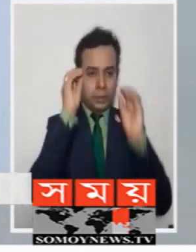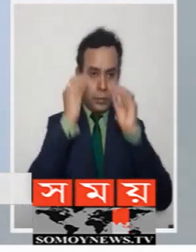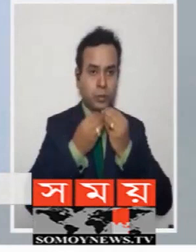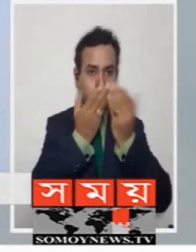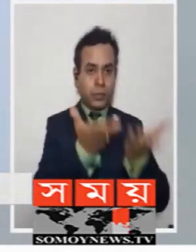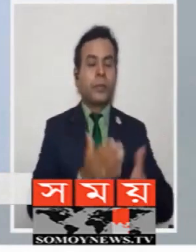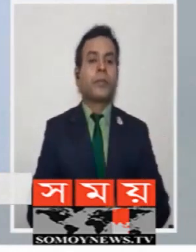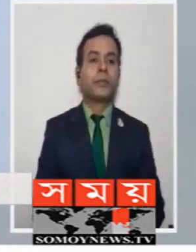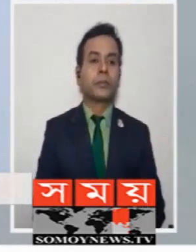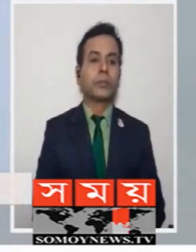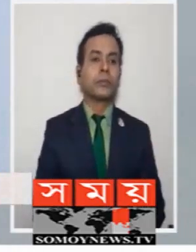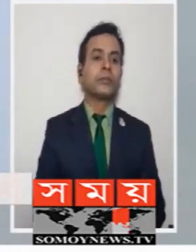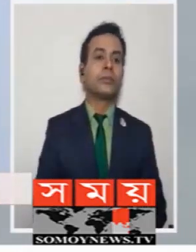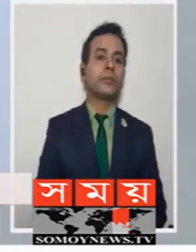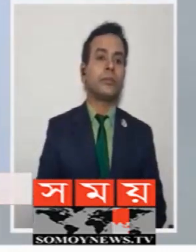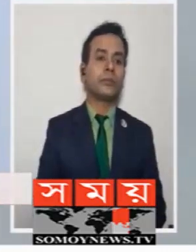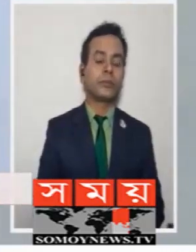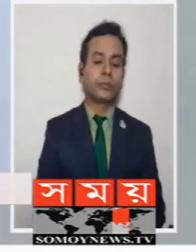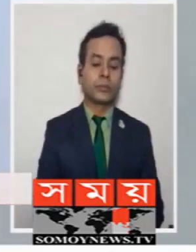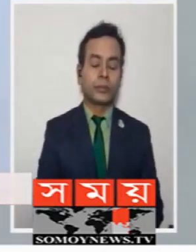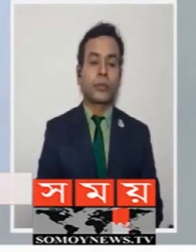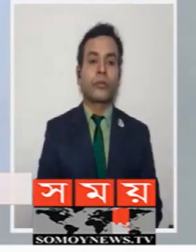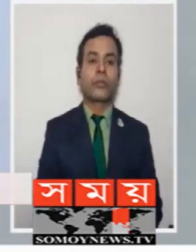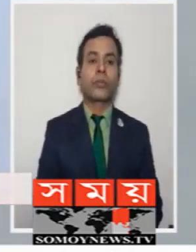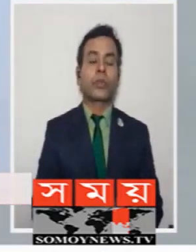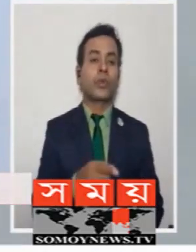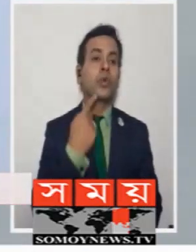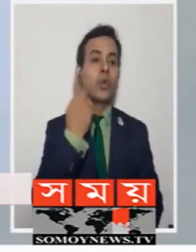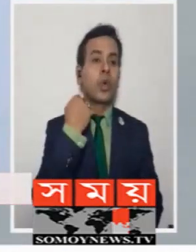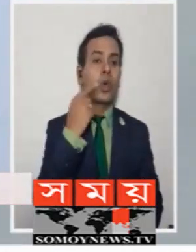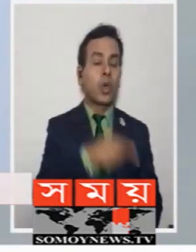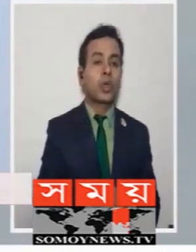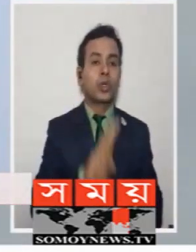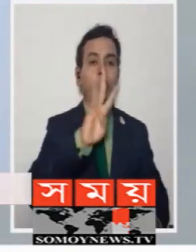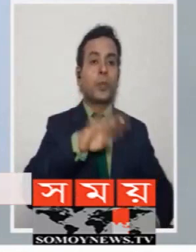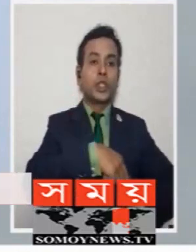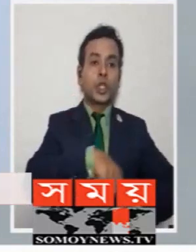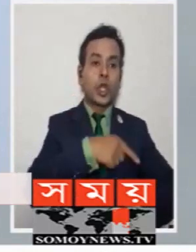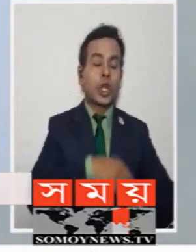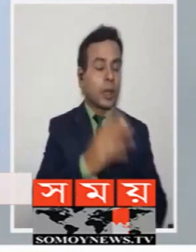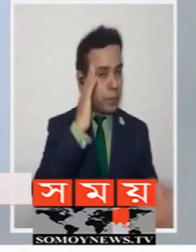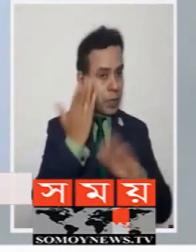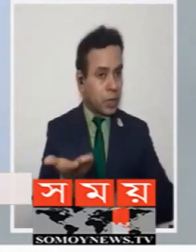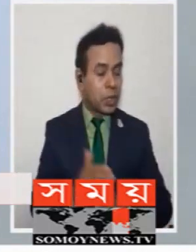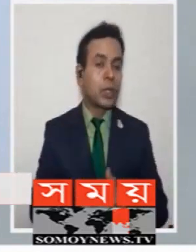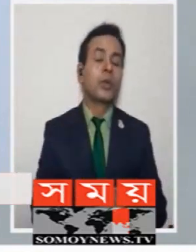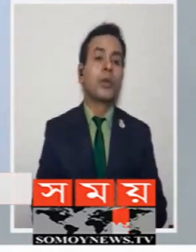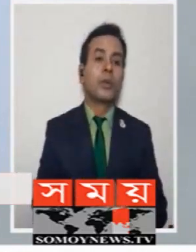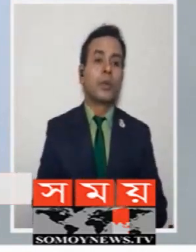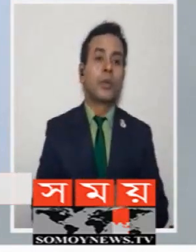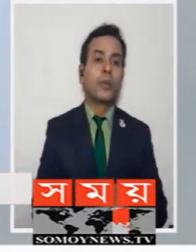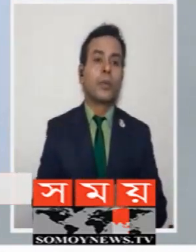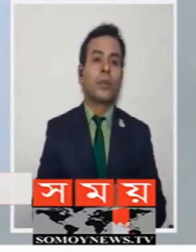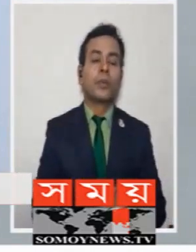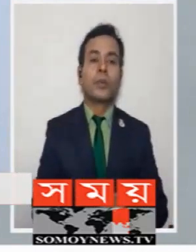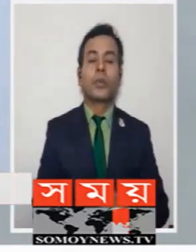নিতের গত 24 ঘন্টা নিতের তথ্যটা হাতে এসেছে। মৃত আমাদের সংখ্যা আমরা বলেছি যে গত 15 জন মৃত্যুবরণ করেছে,